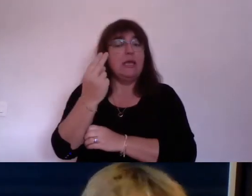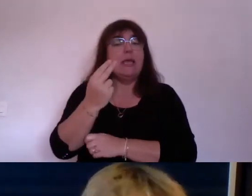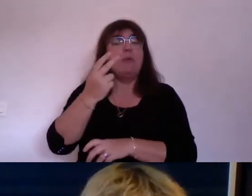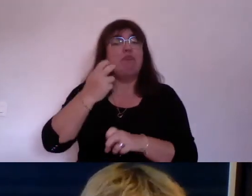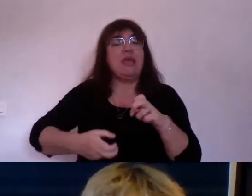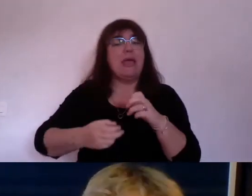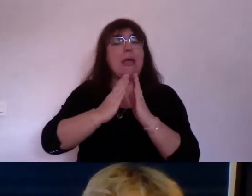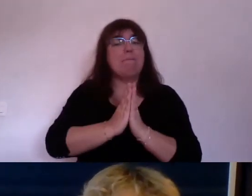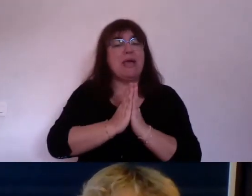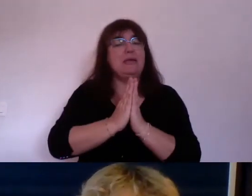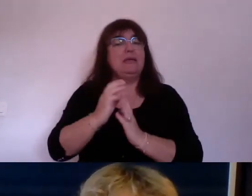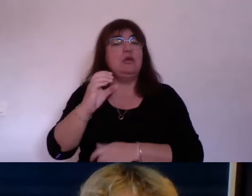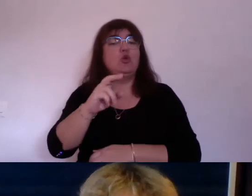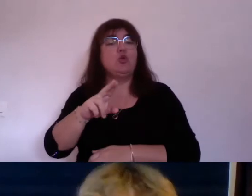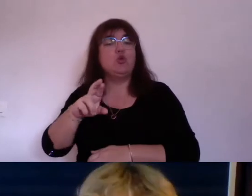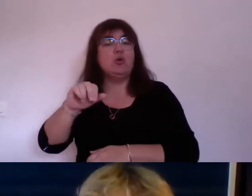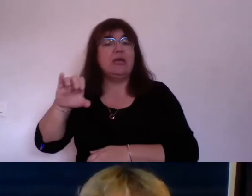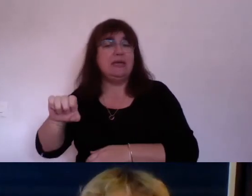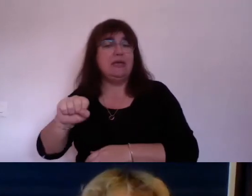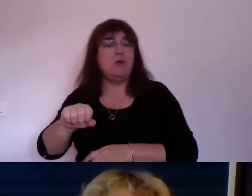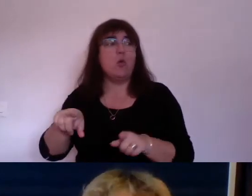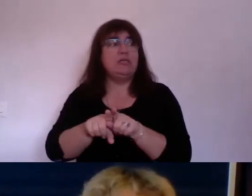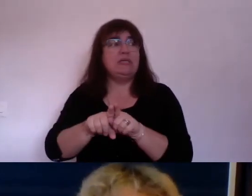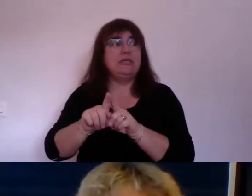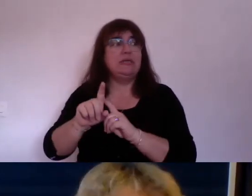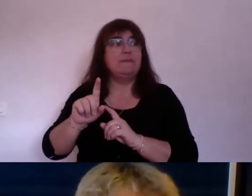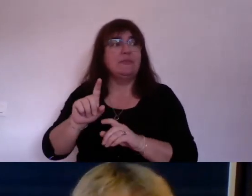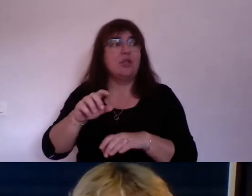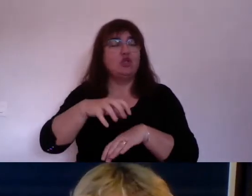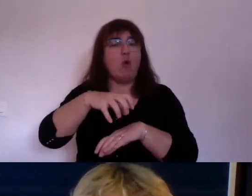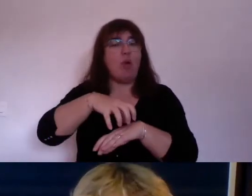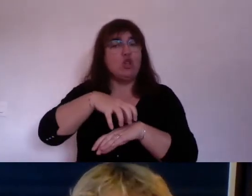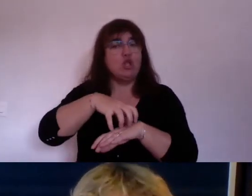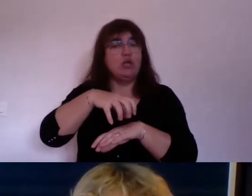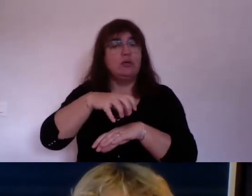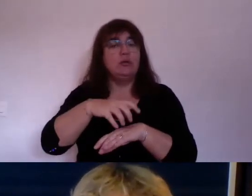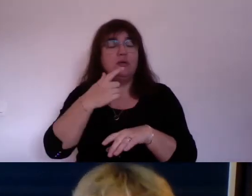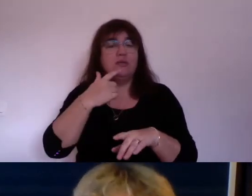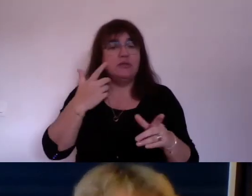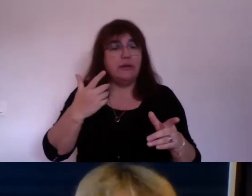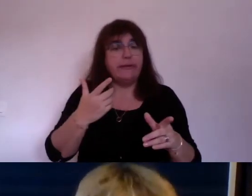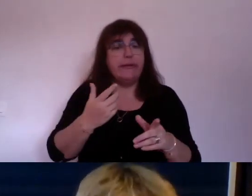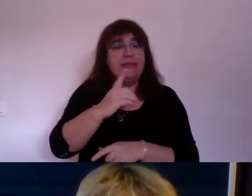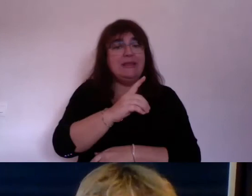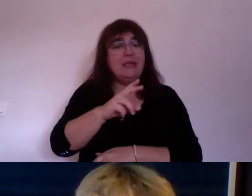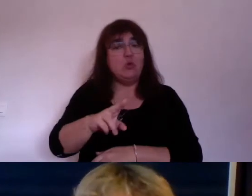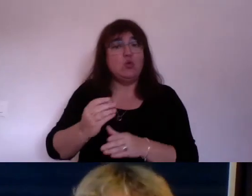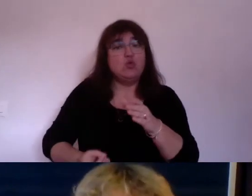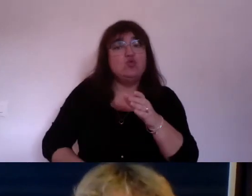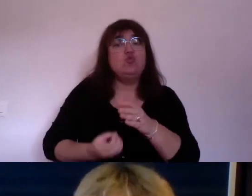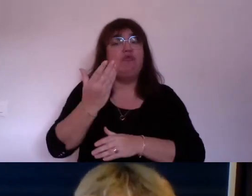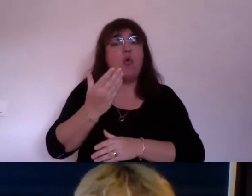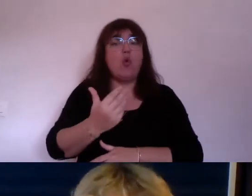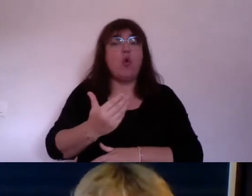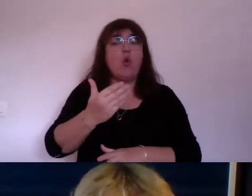et la Sorbonne qui s'appelle Pratiques artistiques et culturelles, un nouveau mode d'accompagnement et